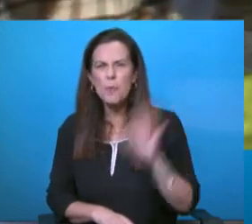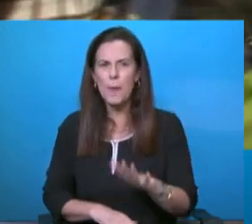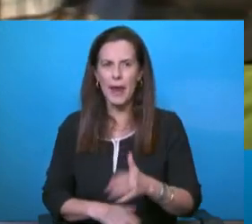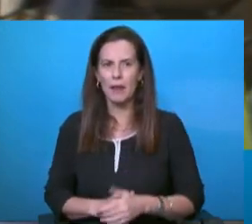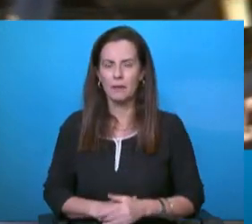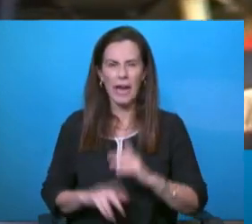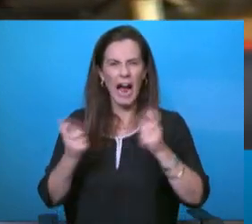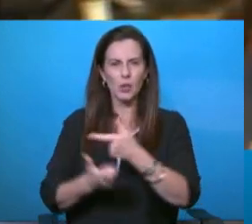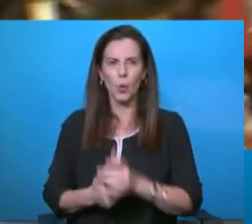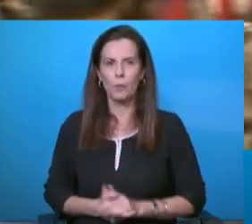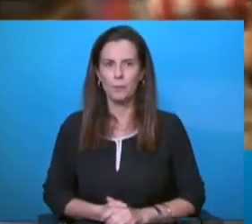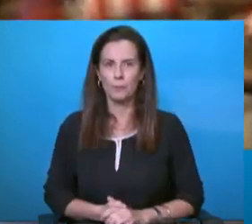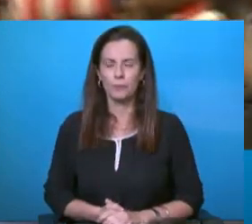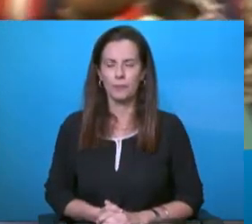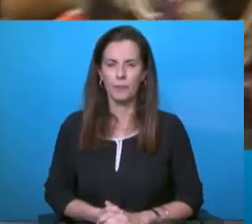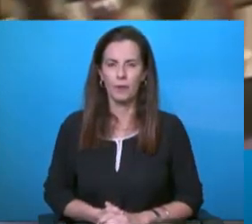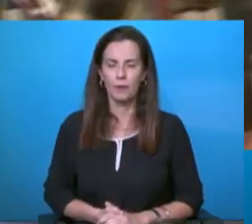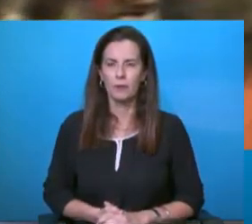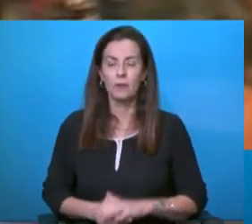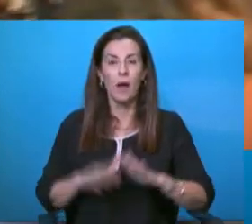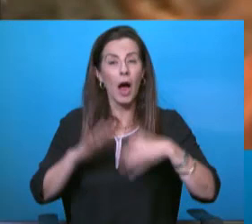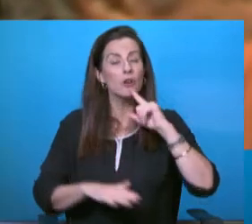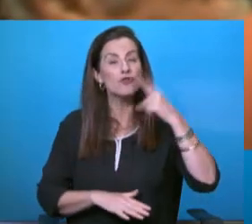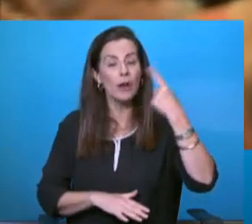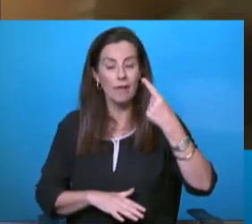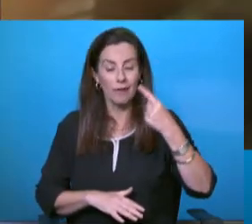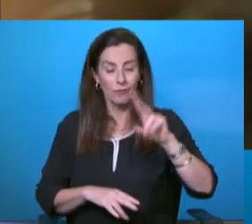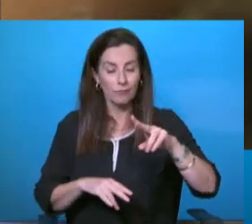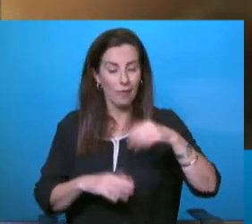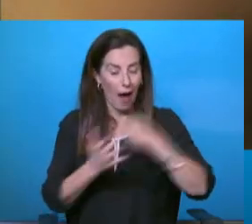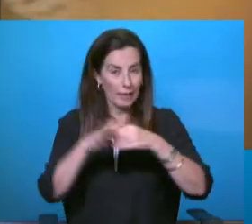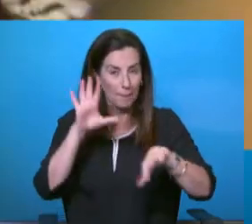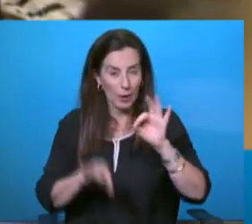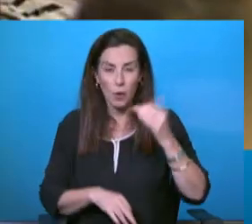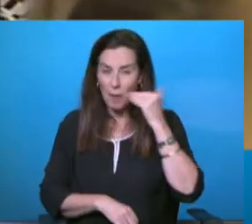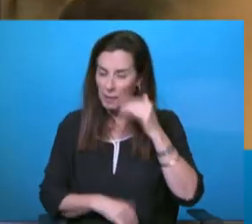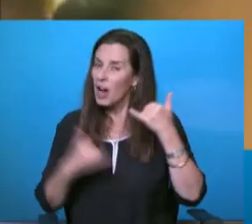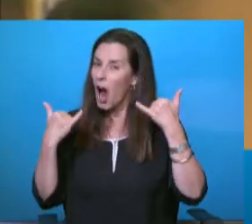arrested. קצת יותר משנה עד הבחירות לנשיאות, ונראה שבארצות הברית של היום,